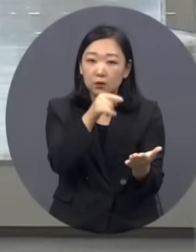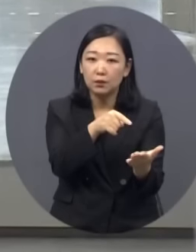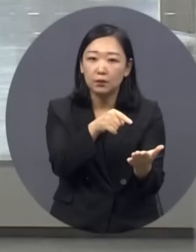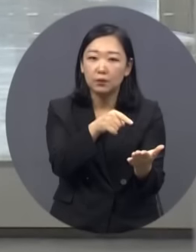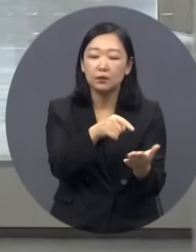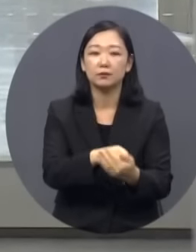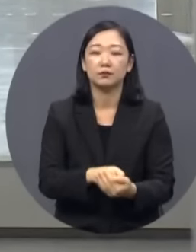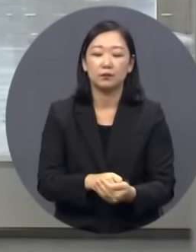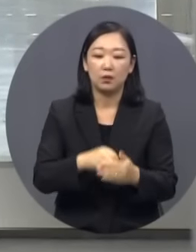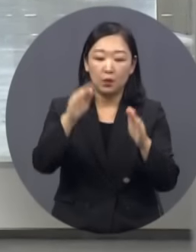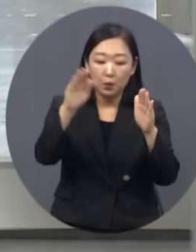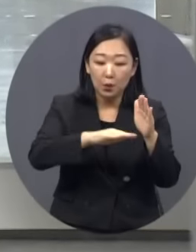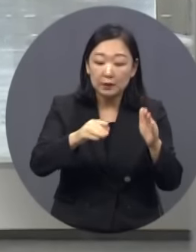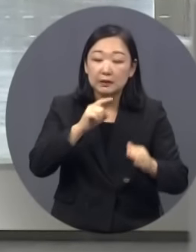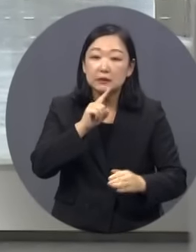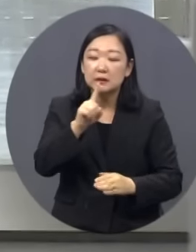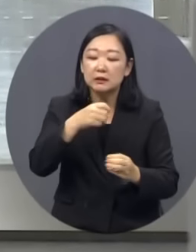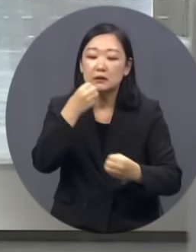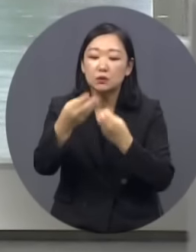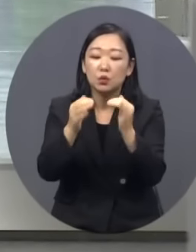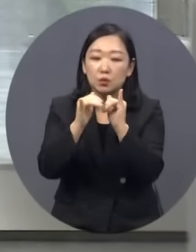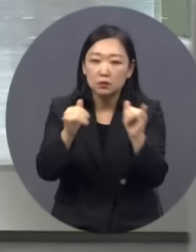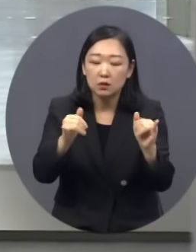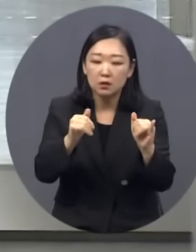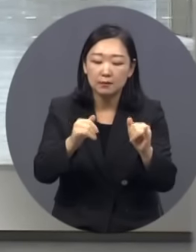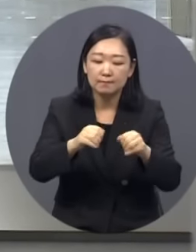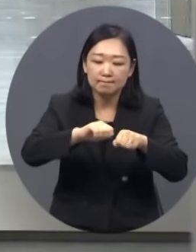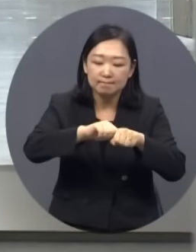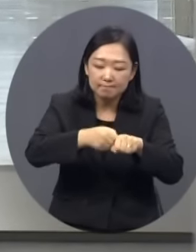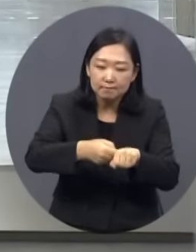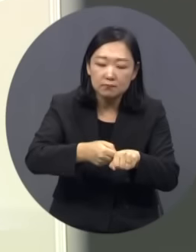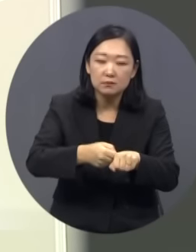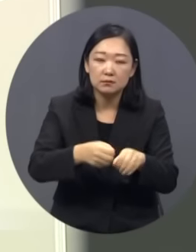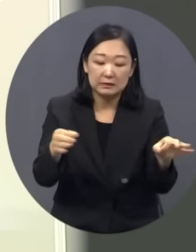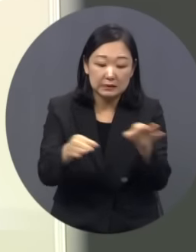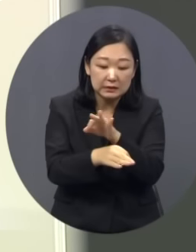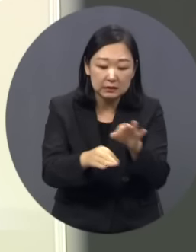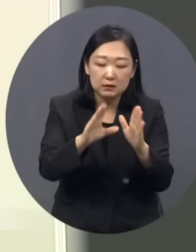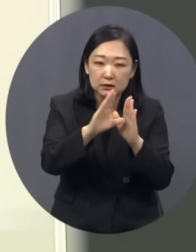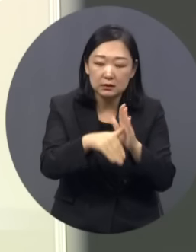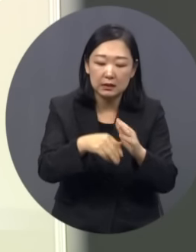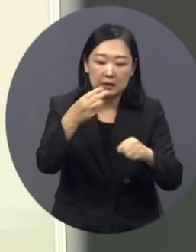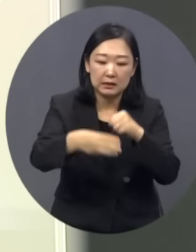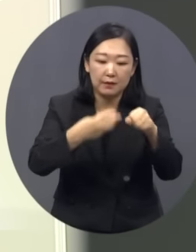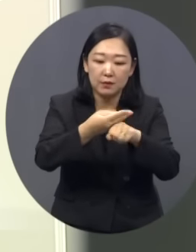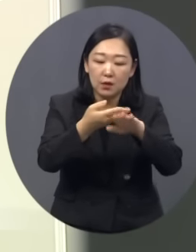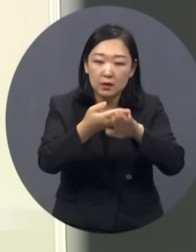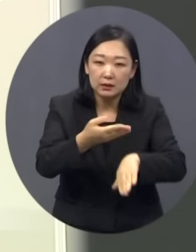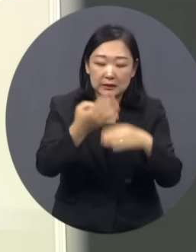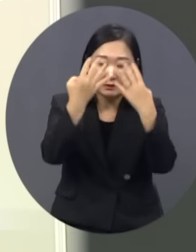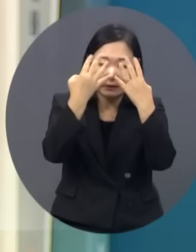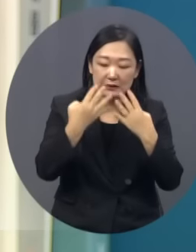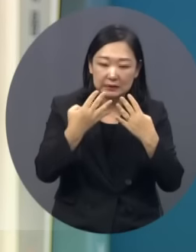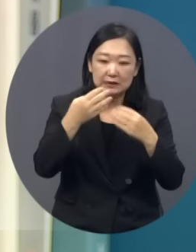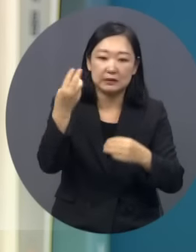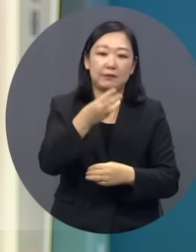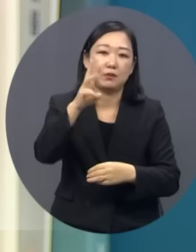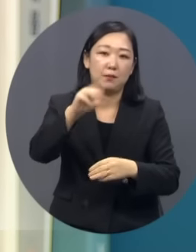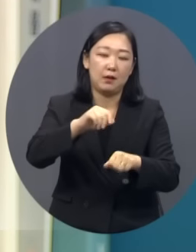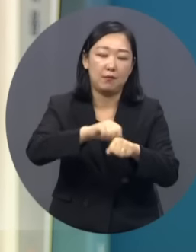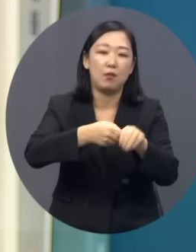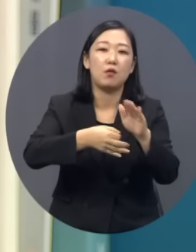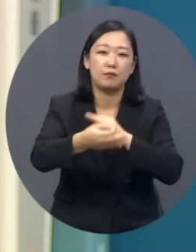공익 신고자에게 부당한 인사 조치 등 불이익을 주는 경우에는 3년 이하의 징역이나 3천만 원 이하의 벌금에 처해 줄